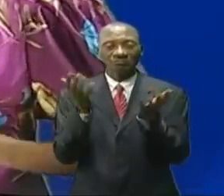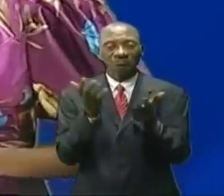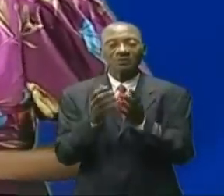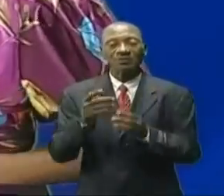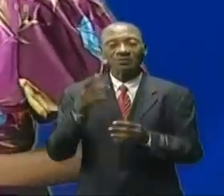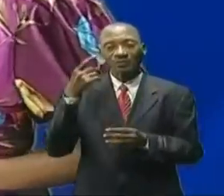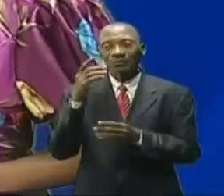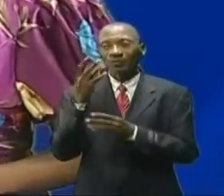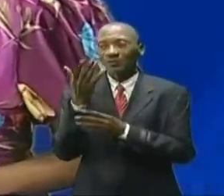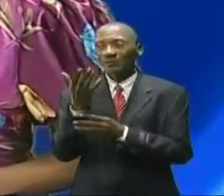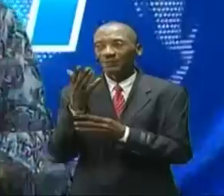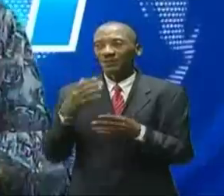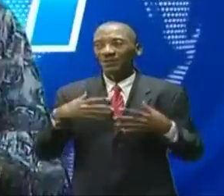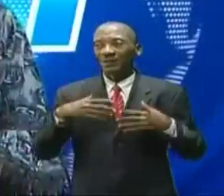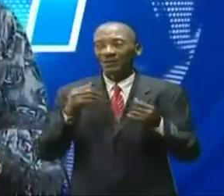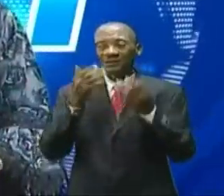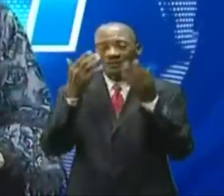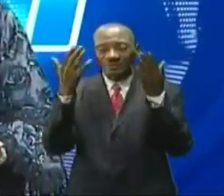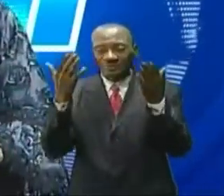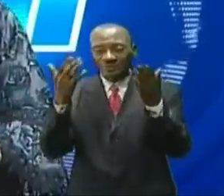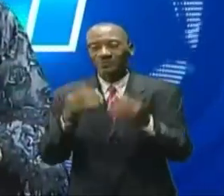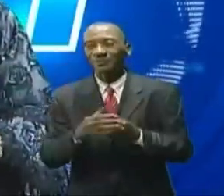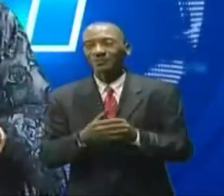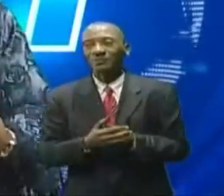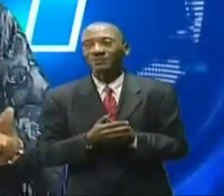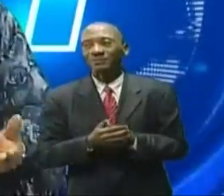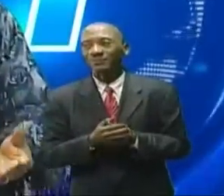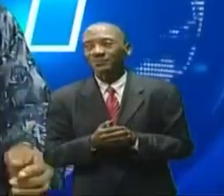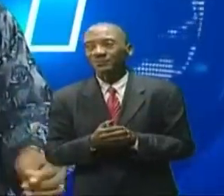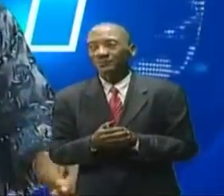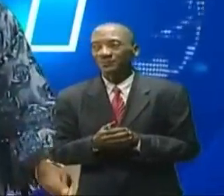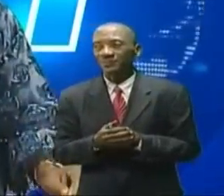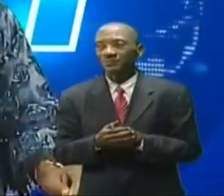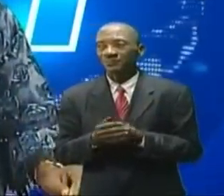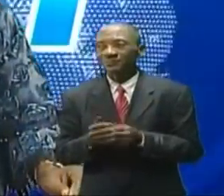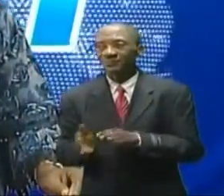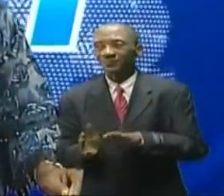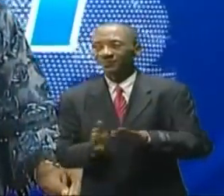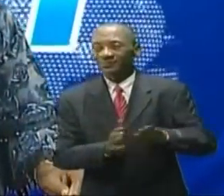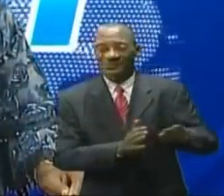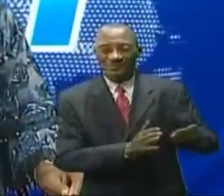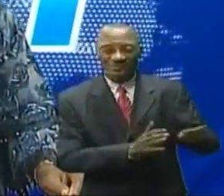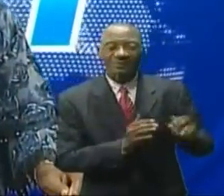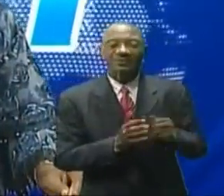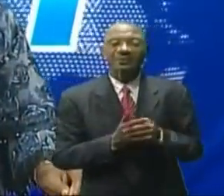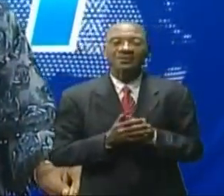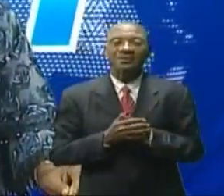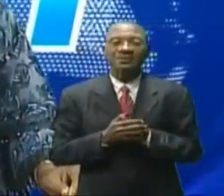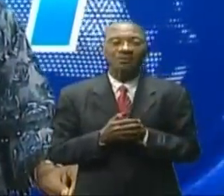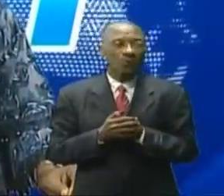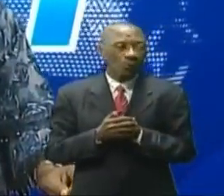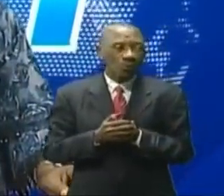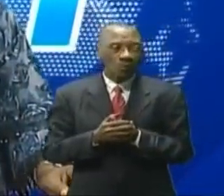possible. Voilà. Et qu'est-ce qui vous a inspiré de faire tout ça, de chanter les Congos